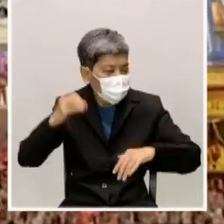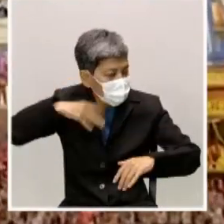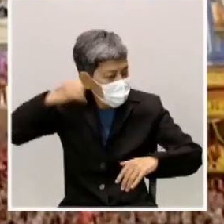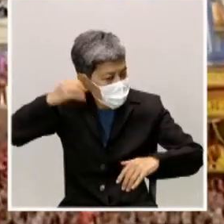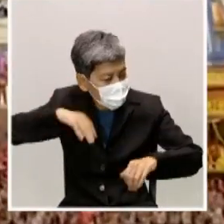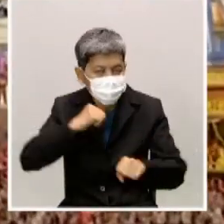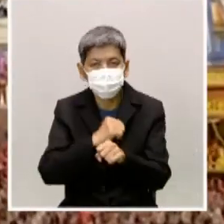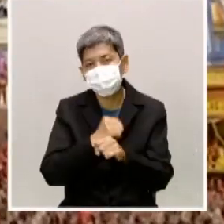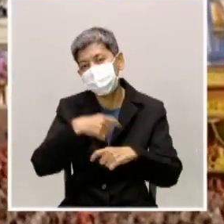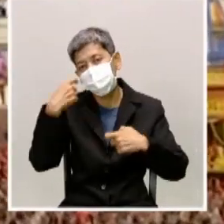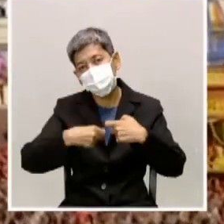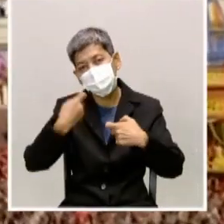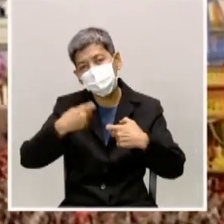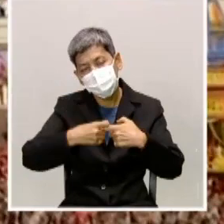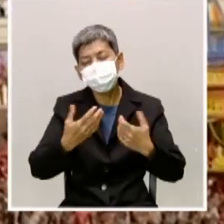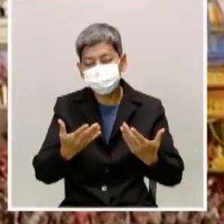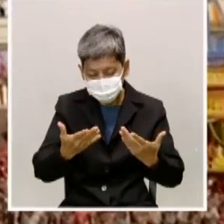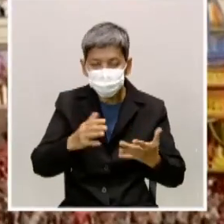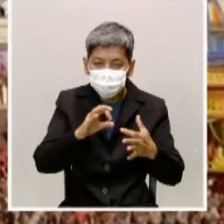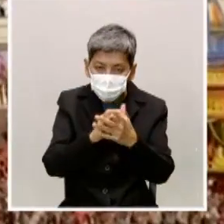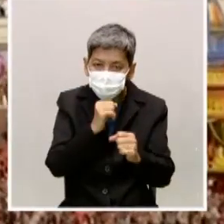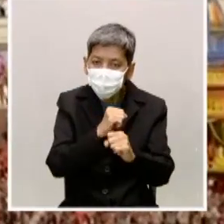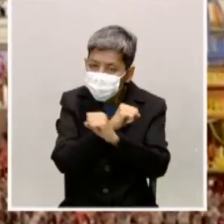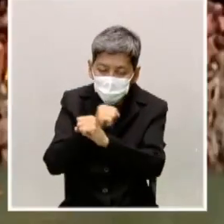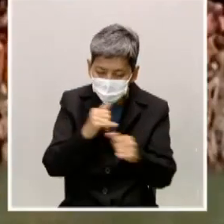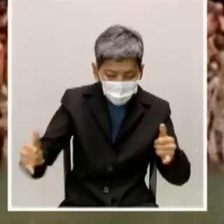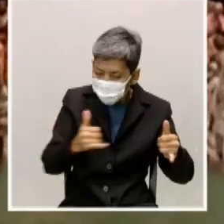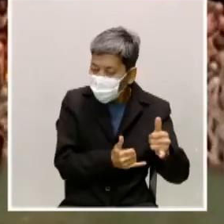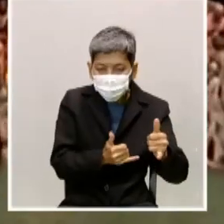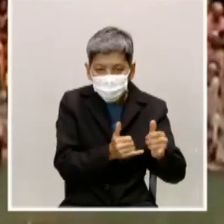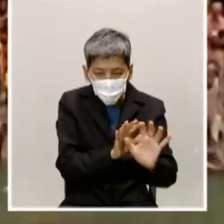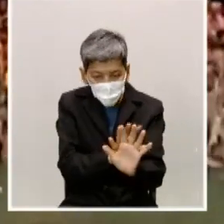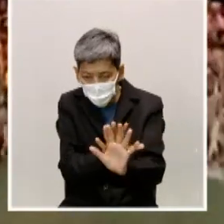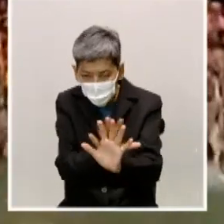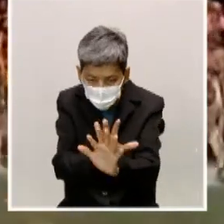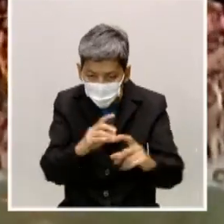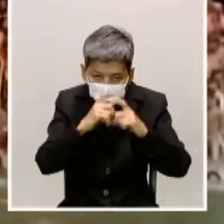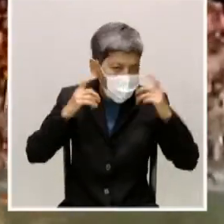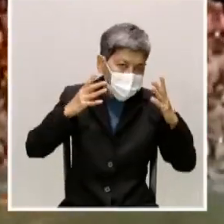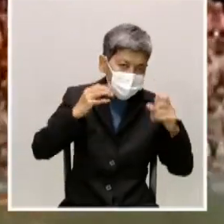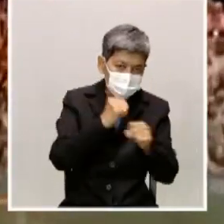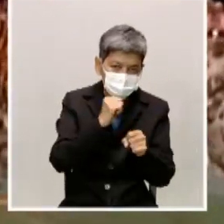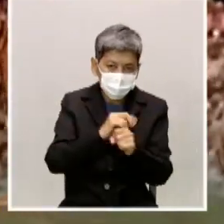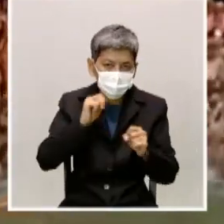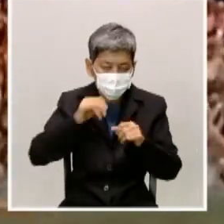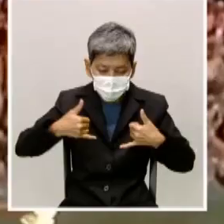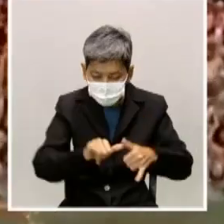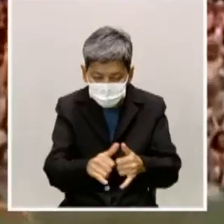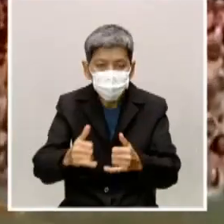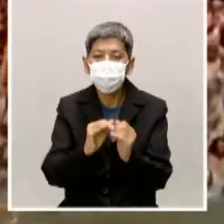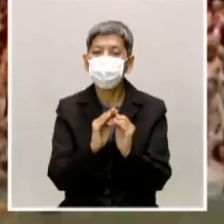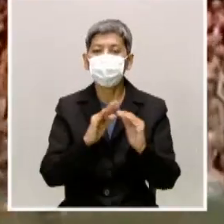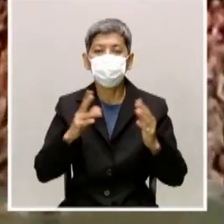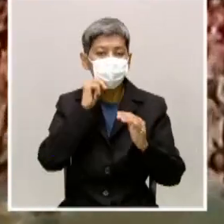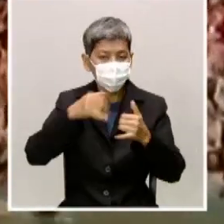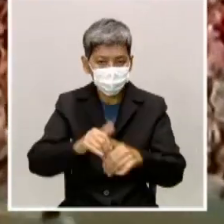ยจะทำตามกฎกติกาหรือมาตรการการเว้นระยะห่างทางสังคมหรือแม้แต่สวมหน้ากากอนามัยระหว่างการชุมนุมทางศาสนานะ